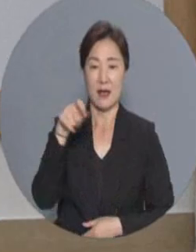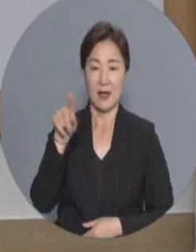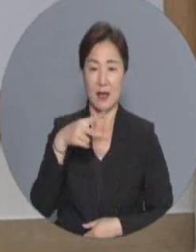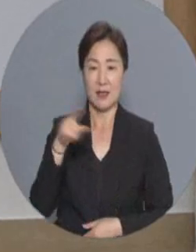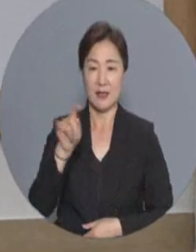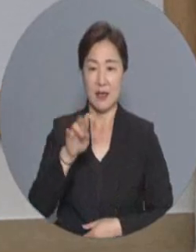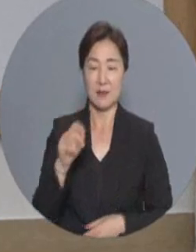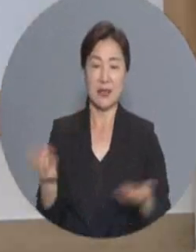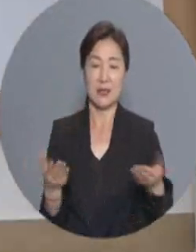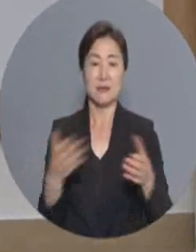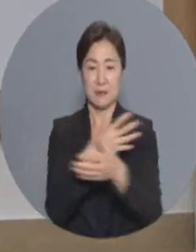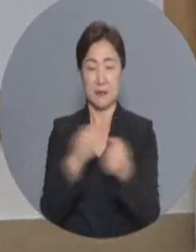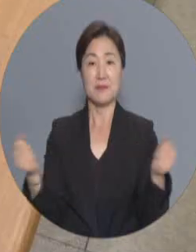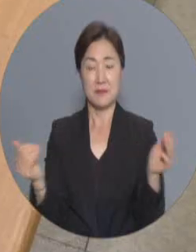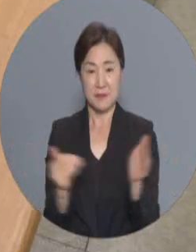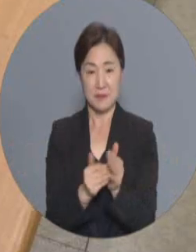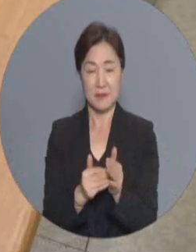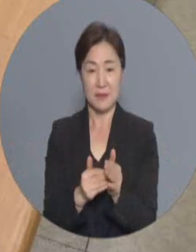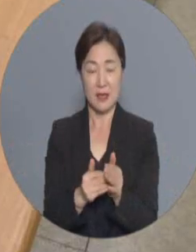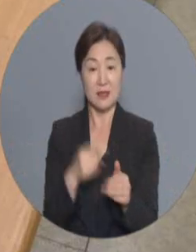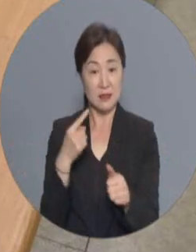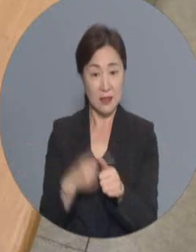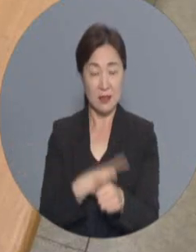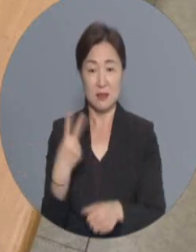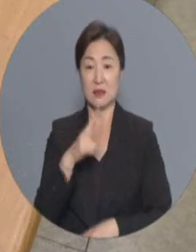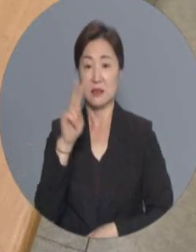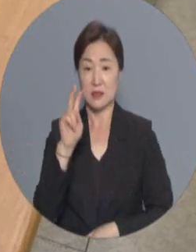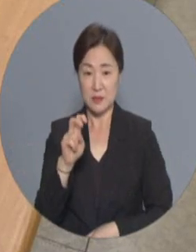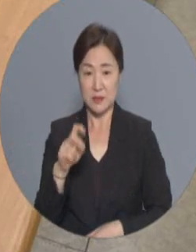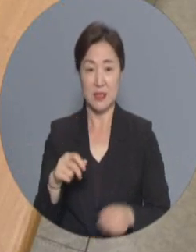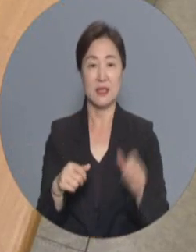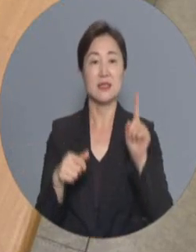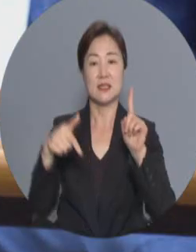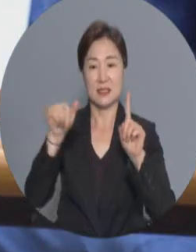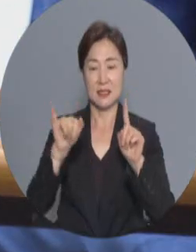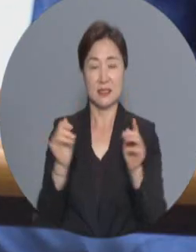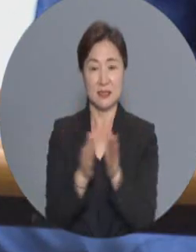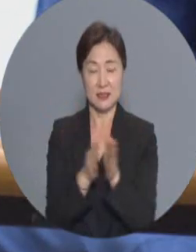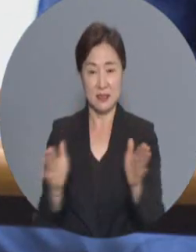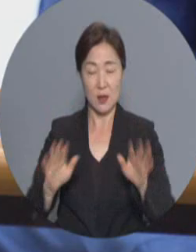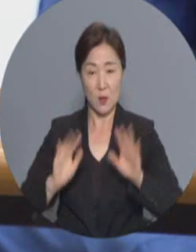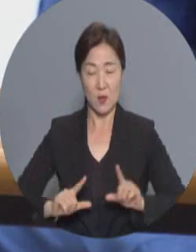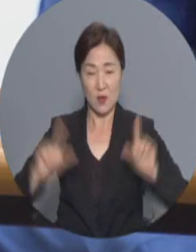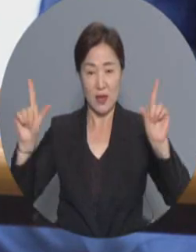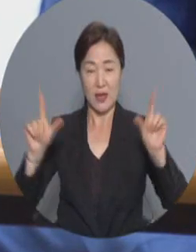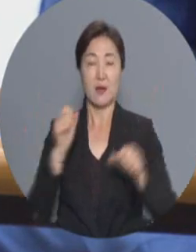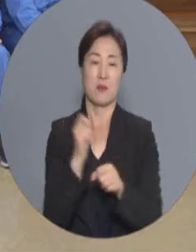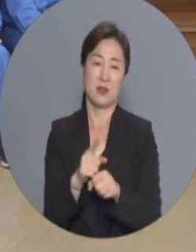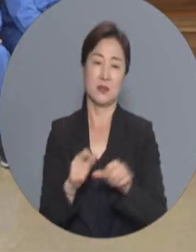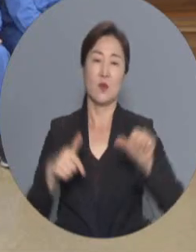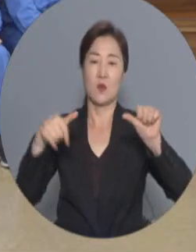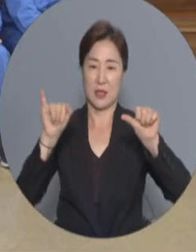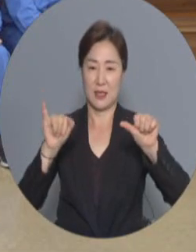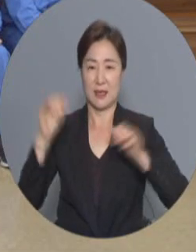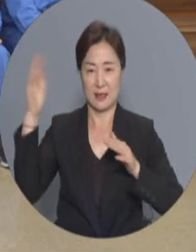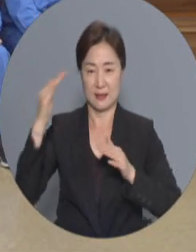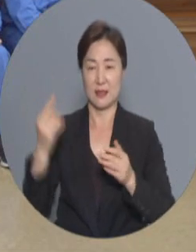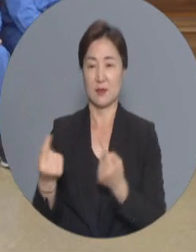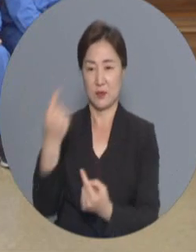협약을 체결했습니다. 이에 따라 2020년 제1기를 시작으로 올해는 현재 5기 교육생을 모집